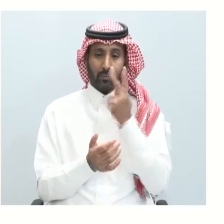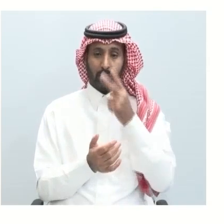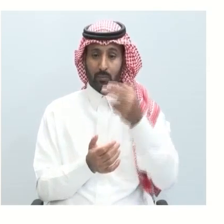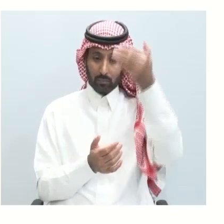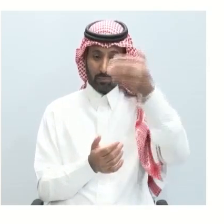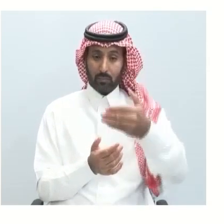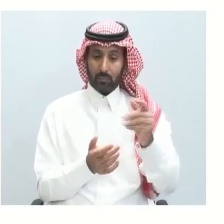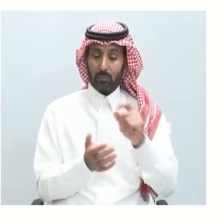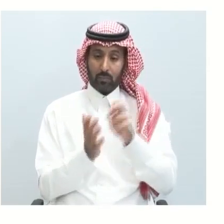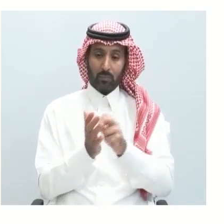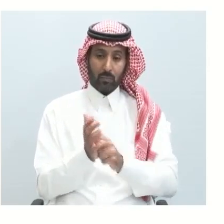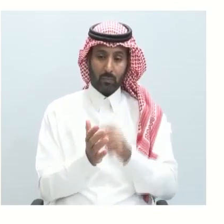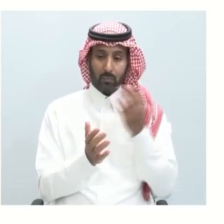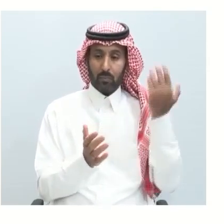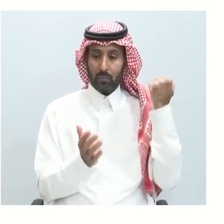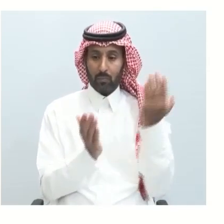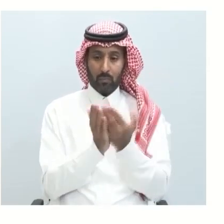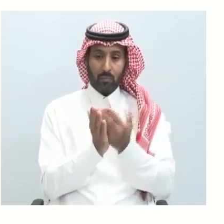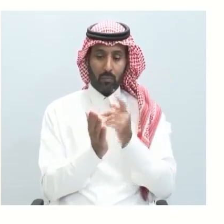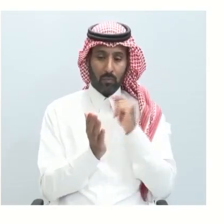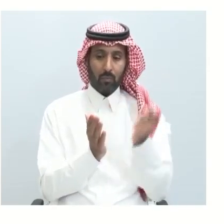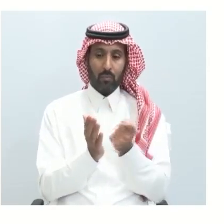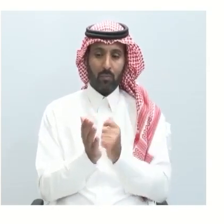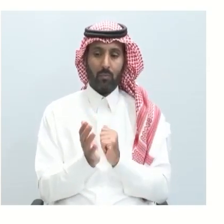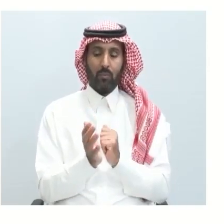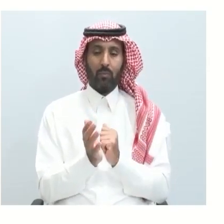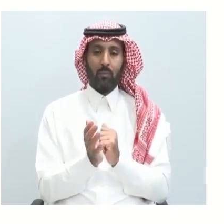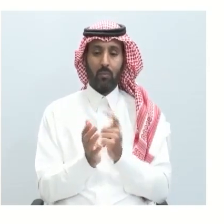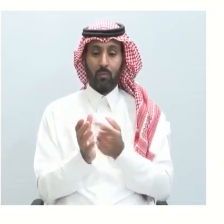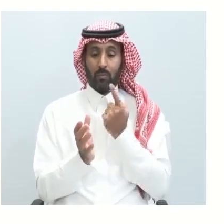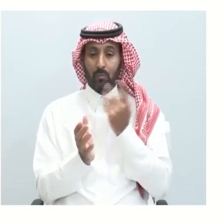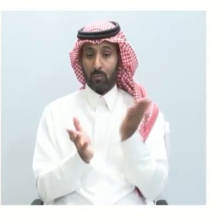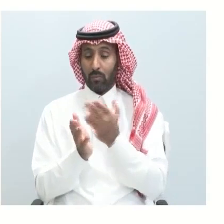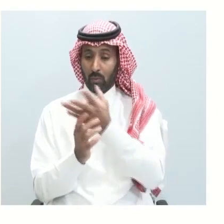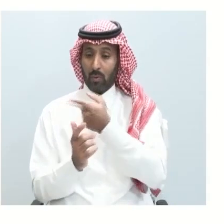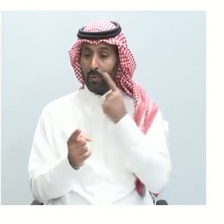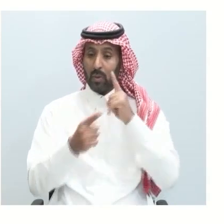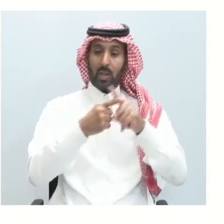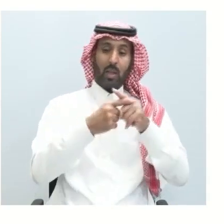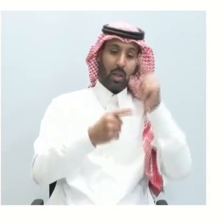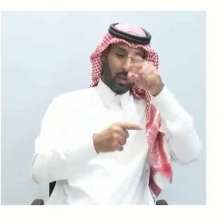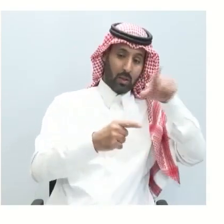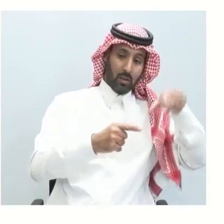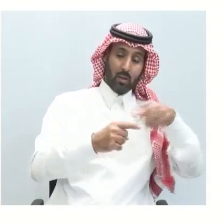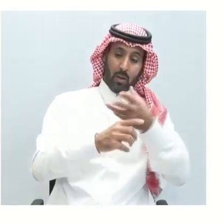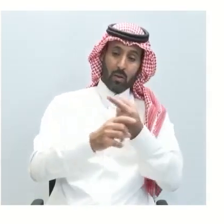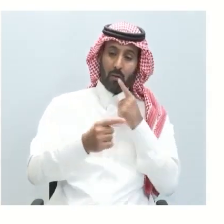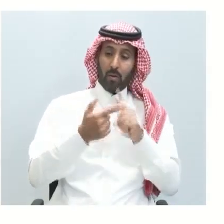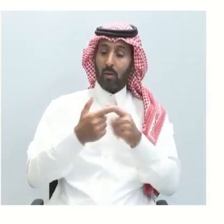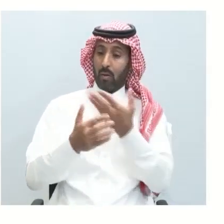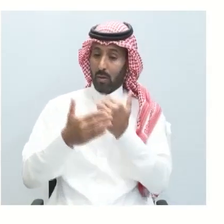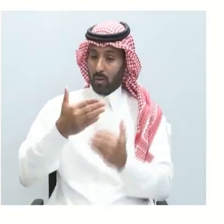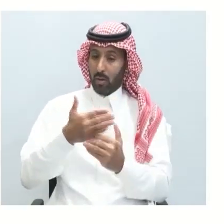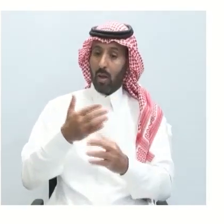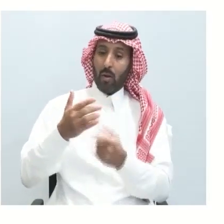سنطبق هذا القانون الذي اخذناه في الحصه الماضيه على هذا التفاعل طبعا حاصل ضرب تركيز المواد الناتجه على حاصل